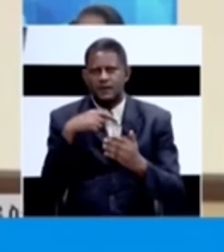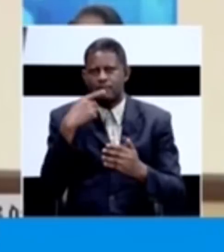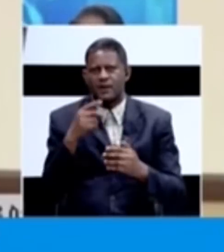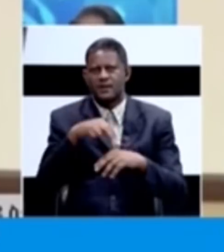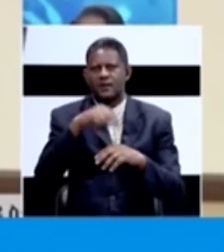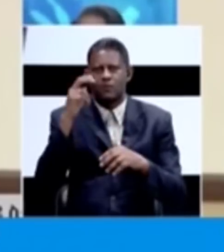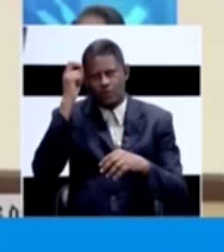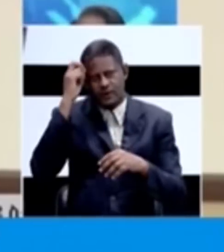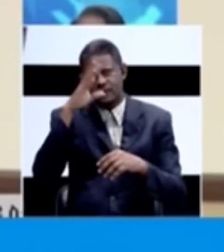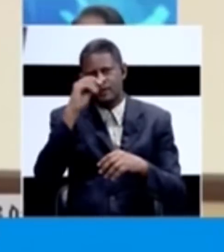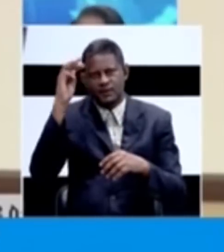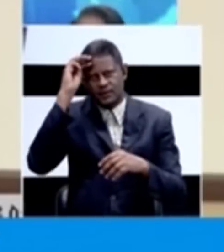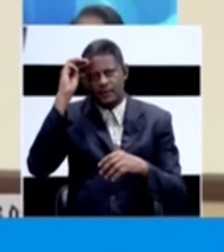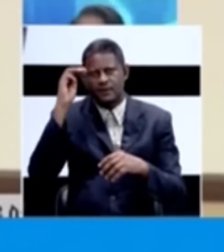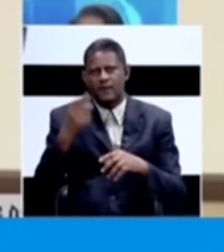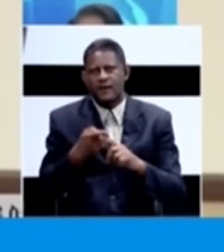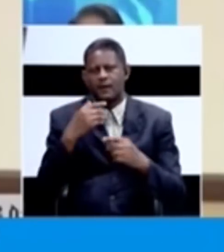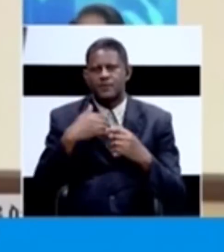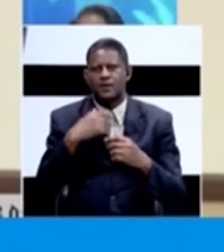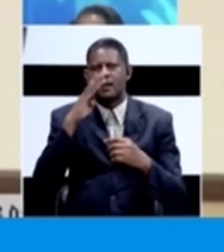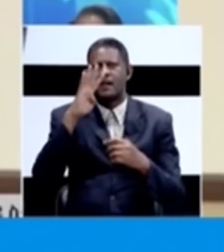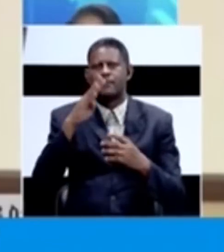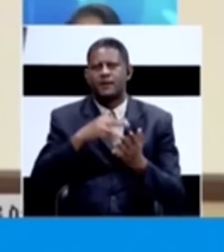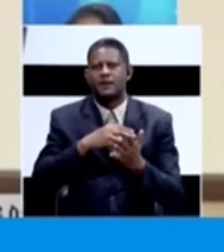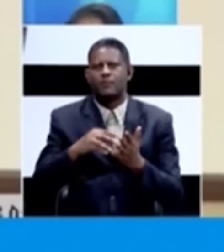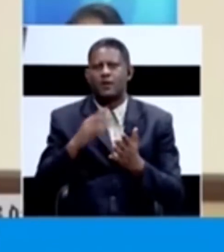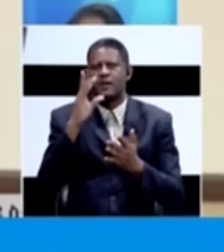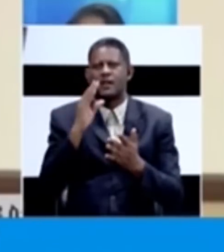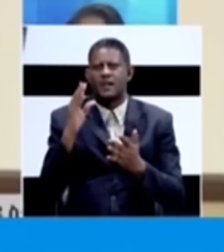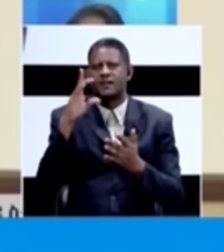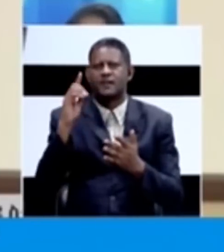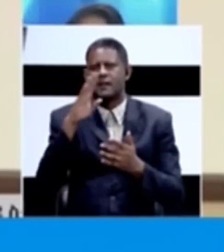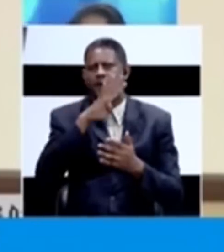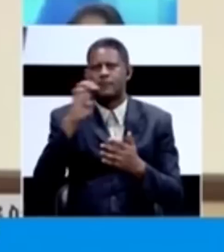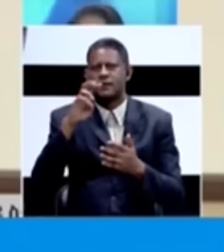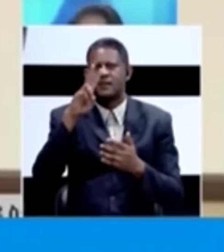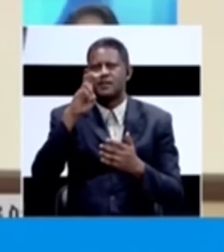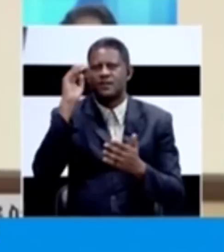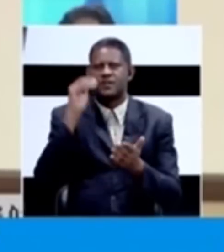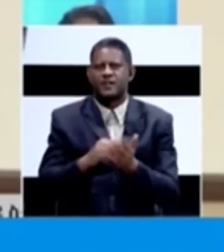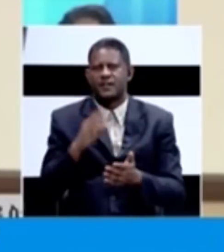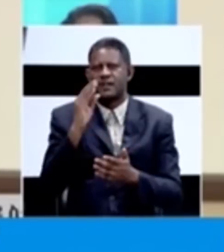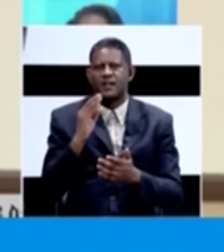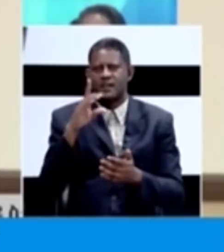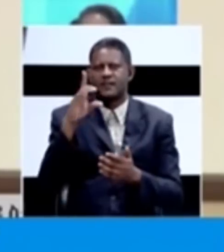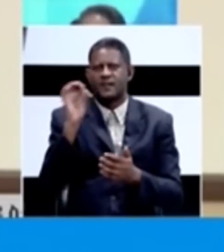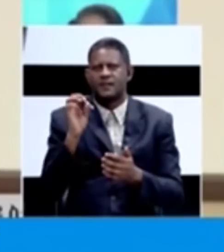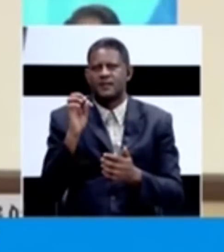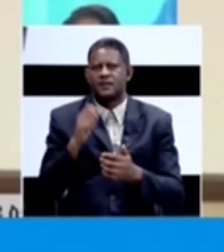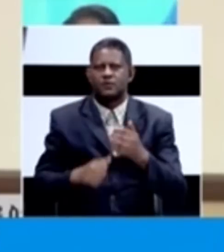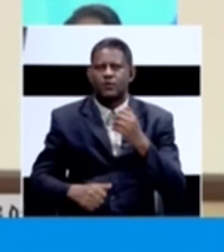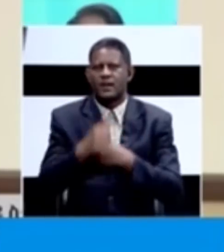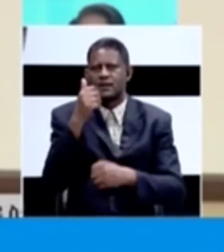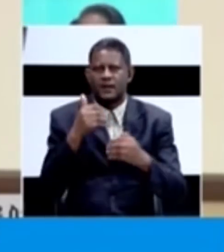ዘልዕልክዎም ወረዳታትን ጣብያታትን ካብ ዘሎ 4 ሚልዮን ሄክታር ኣብ 420,000 ሄክታር ከባቢ እዩ